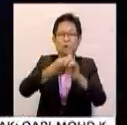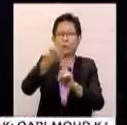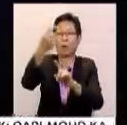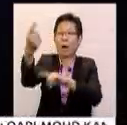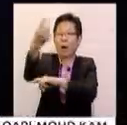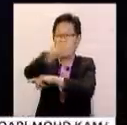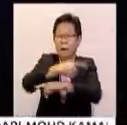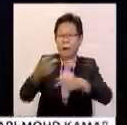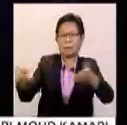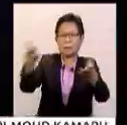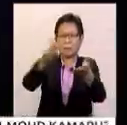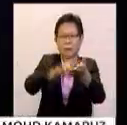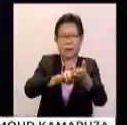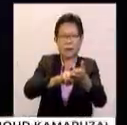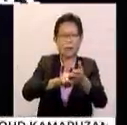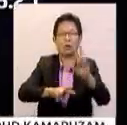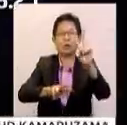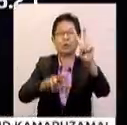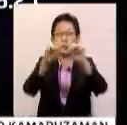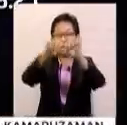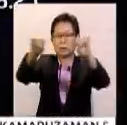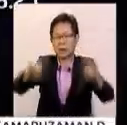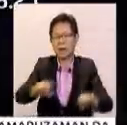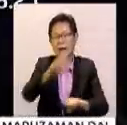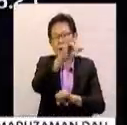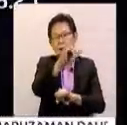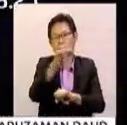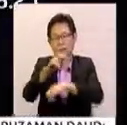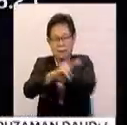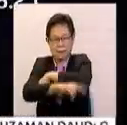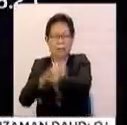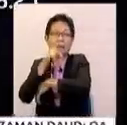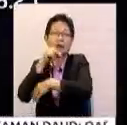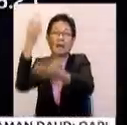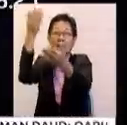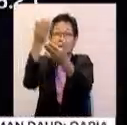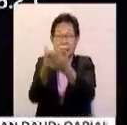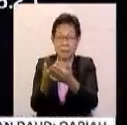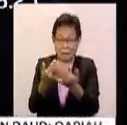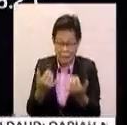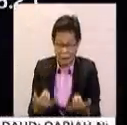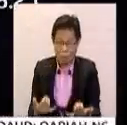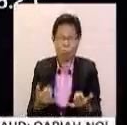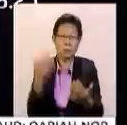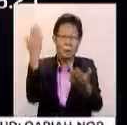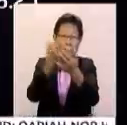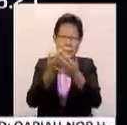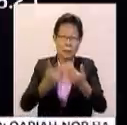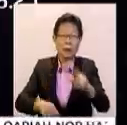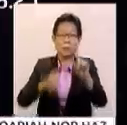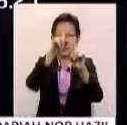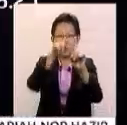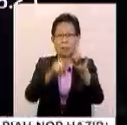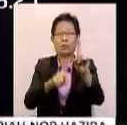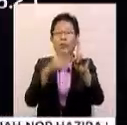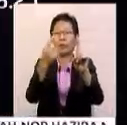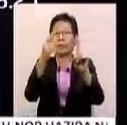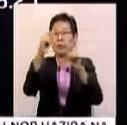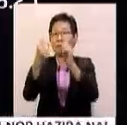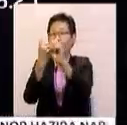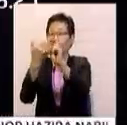harian yang dicatatkan di dua buah stesen di daerah sik di negeri Kedah sehingga ke hari ini iaitu 1 Februari